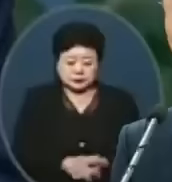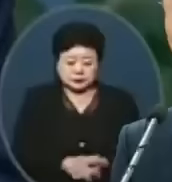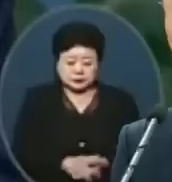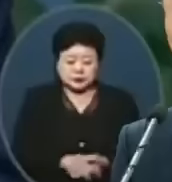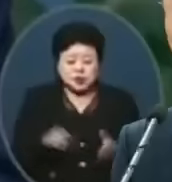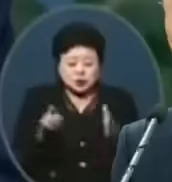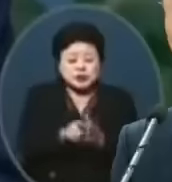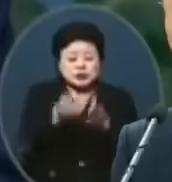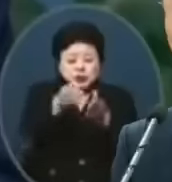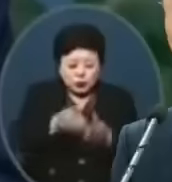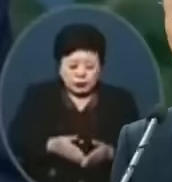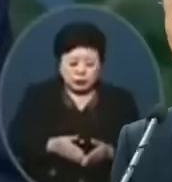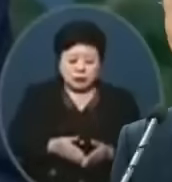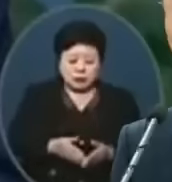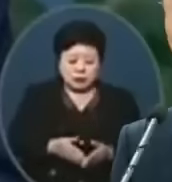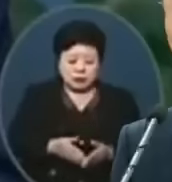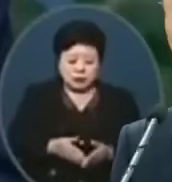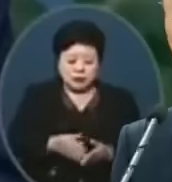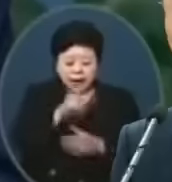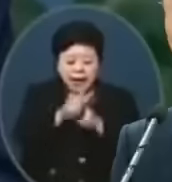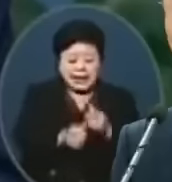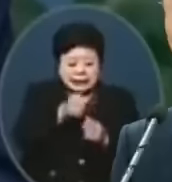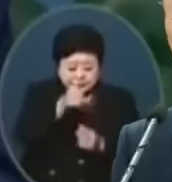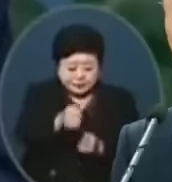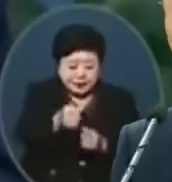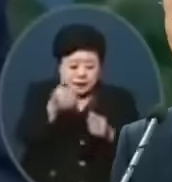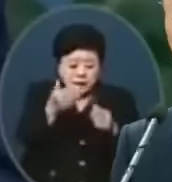그 믿음을 통해서 하나님의